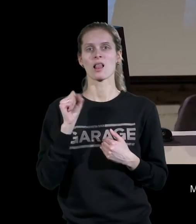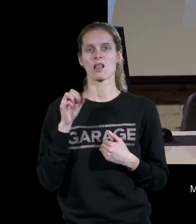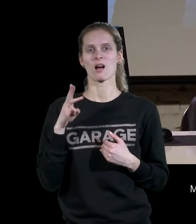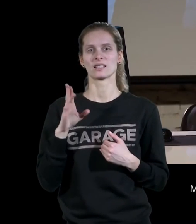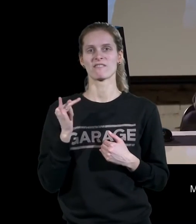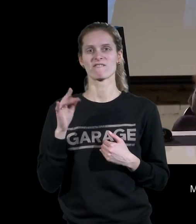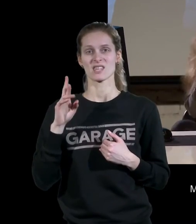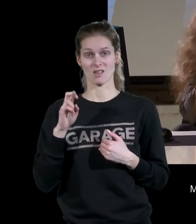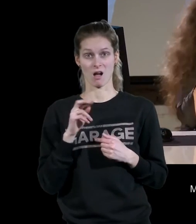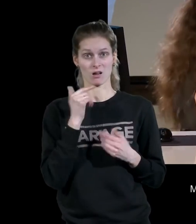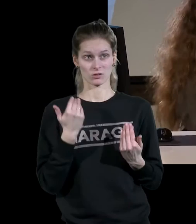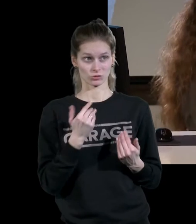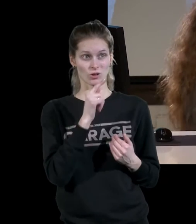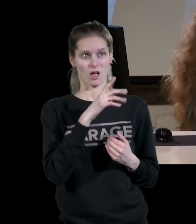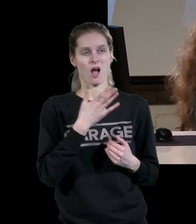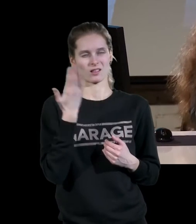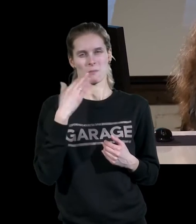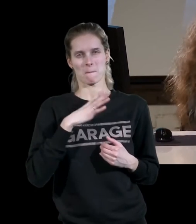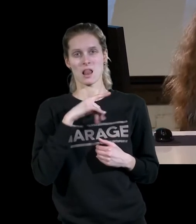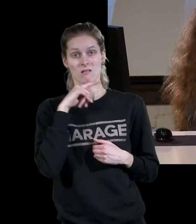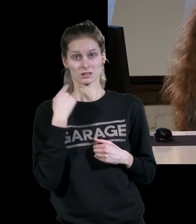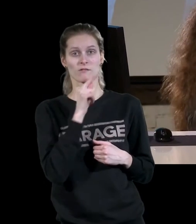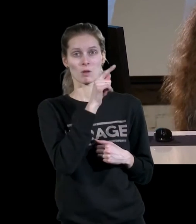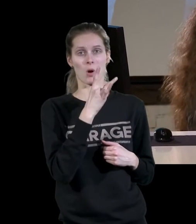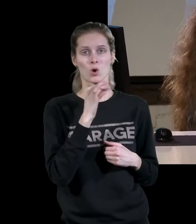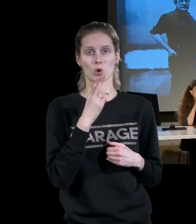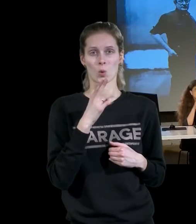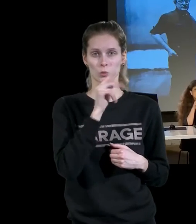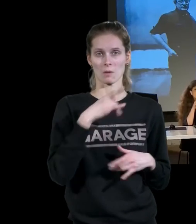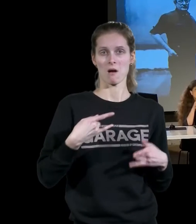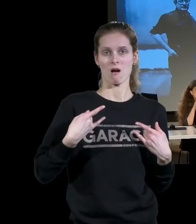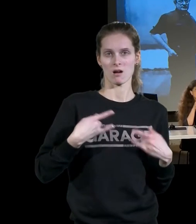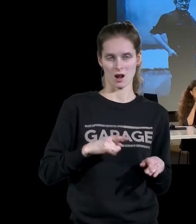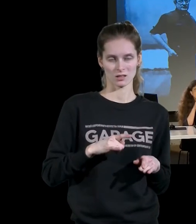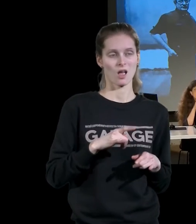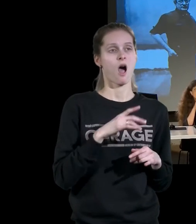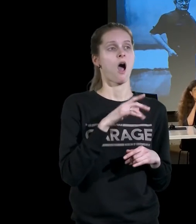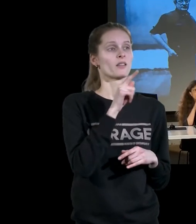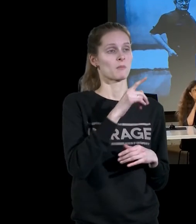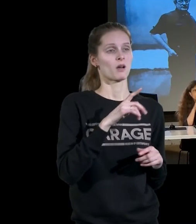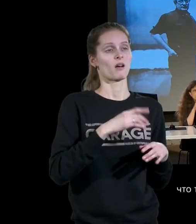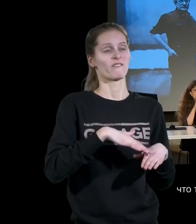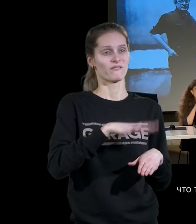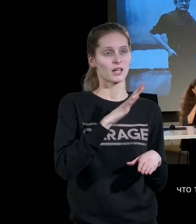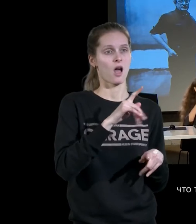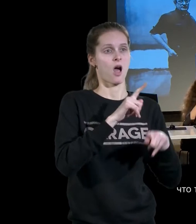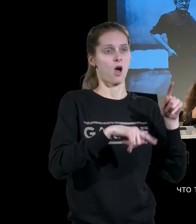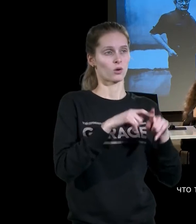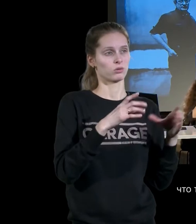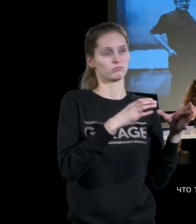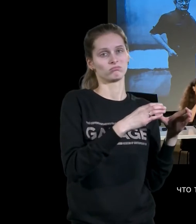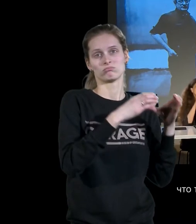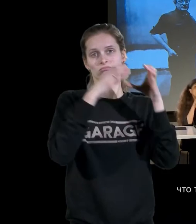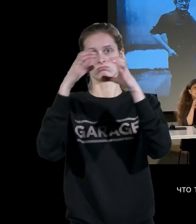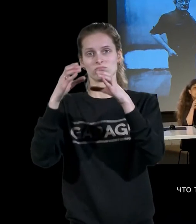Еще до революции, когда он был ребенком, его родители эмигрировали в Америку, опасаясь еврейских погромов, что тогда очень актуально